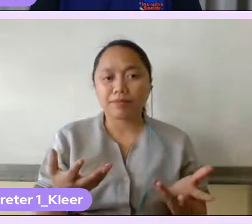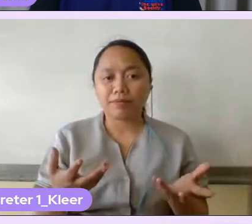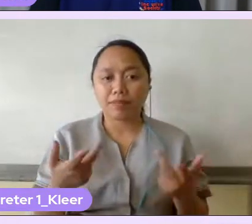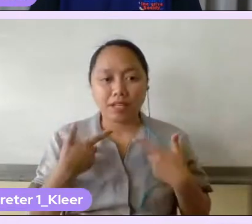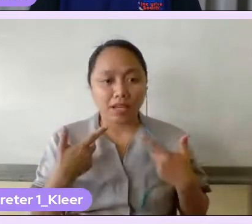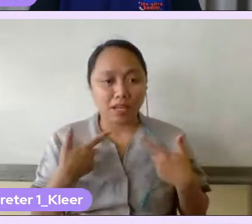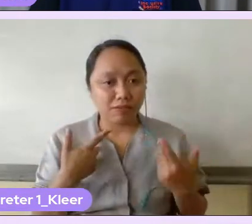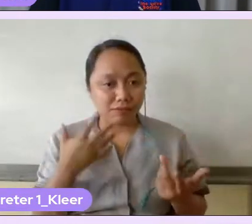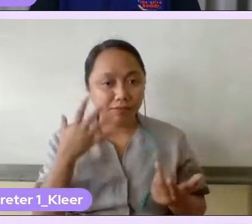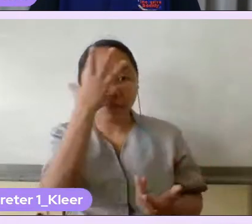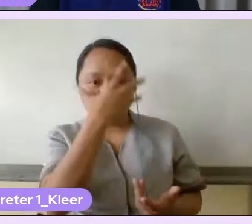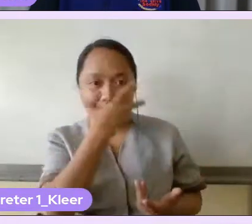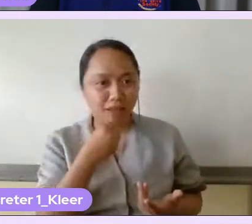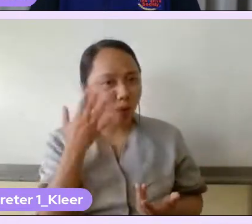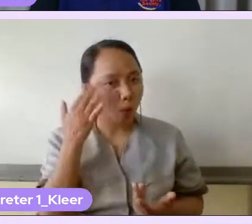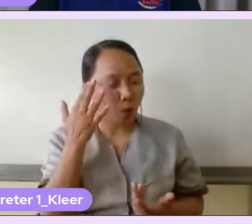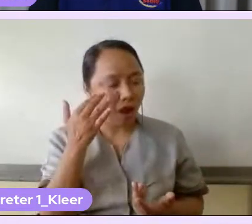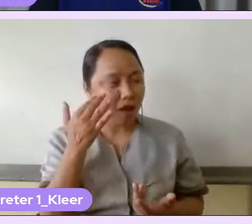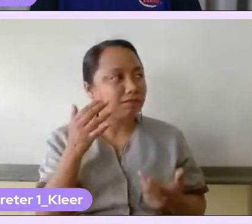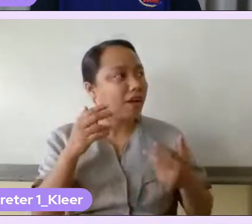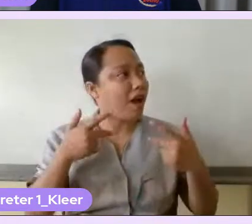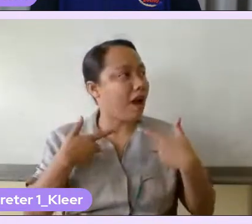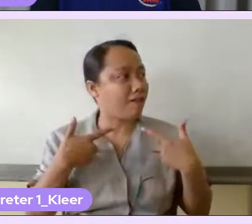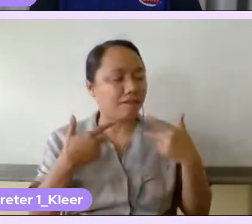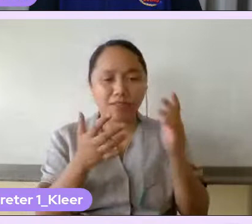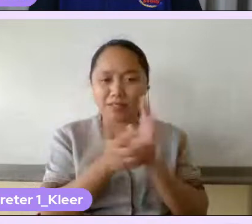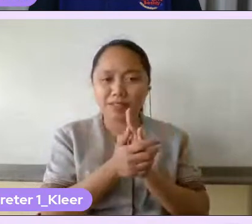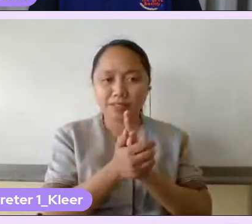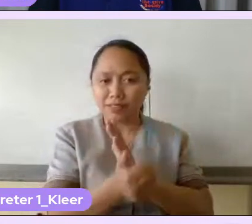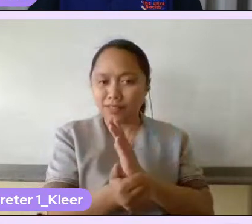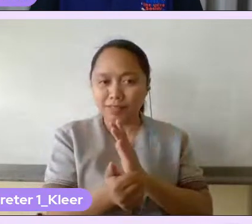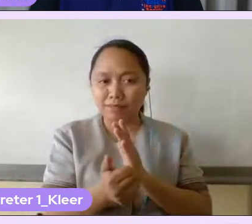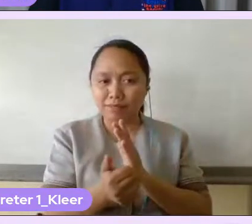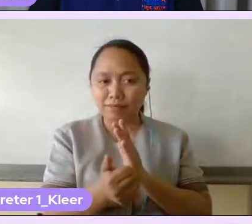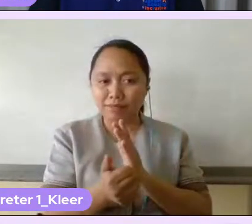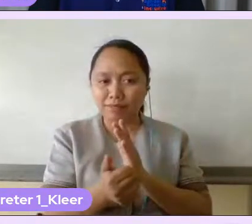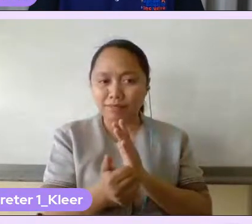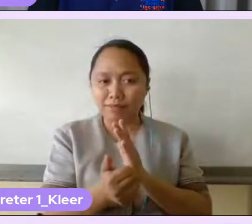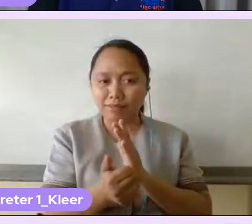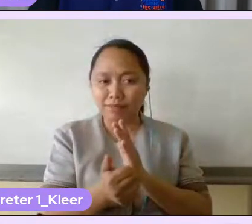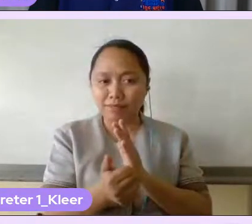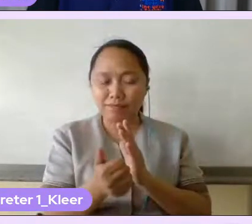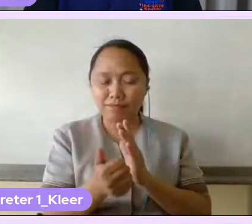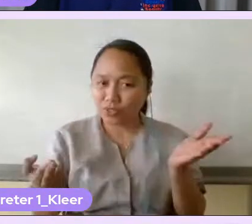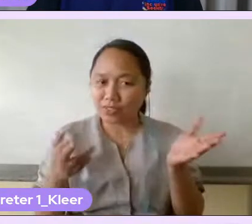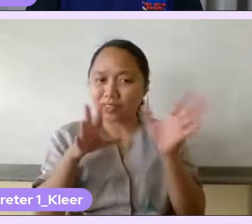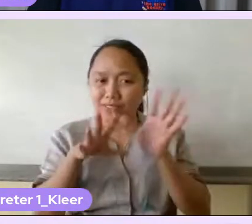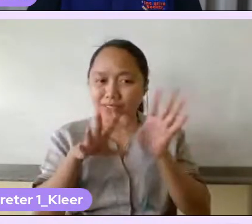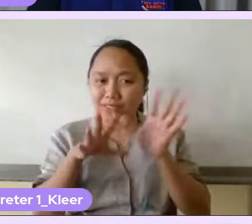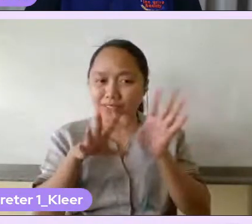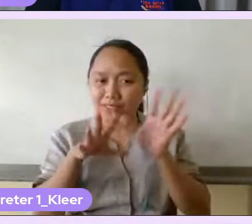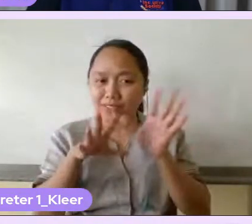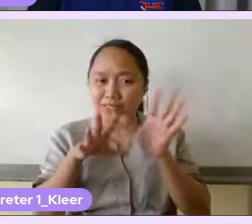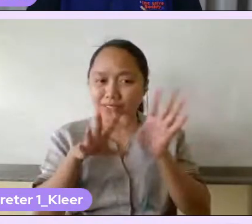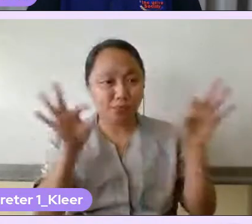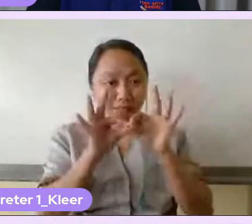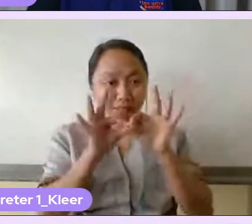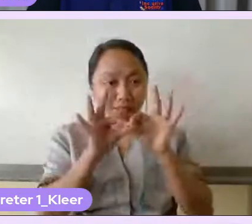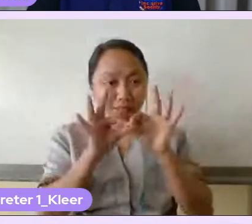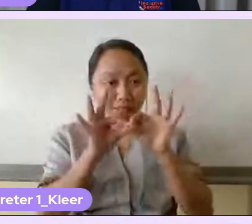ganitong resources, no, it's really important that we intentionally design itong roadmap natin para